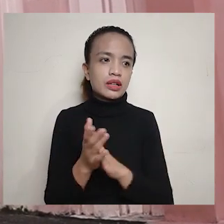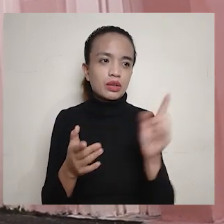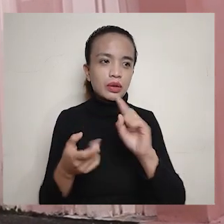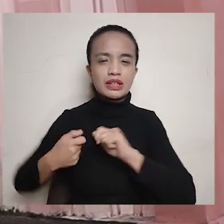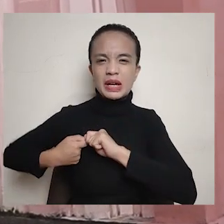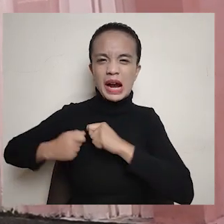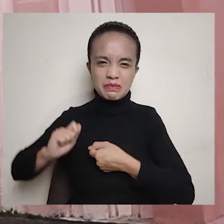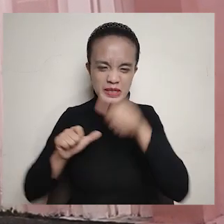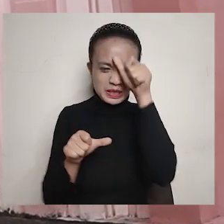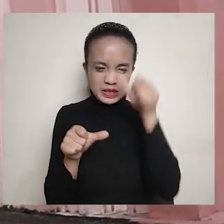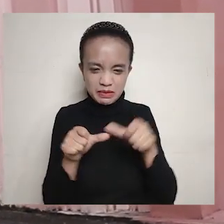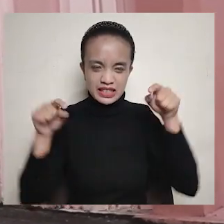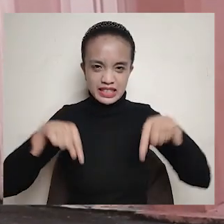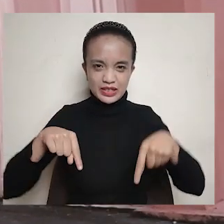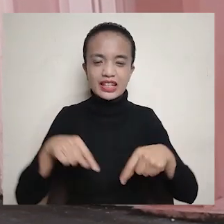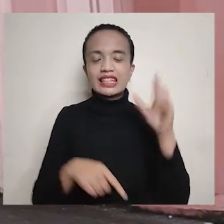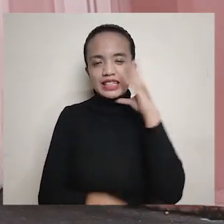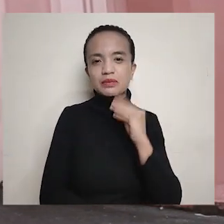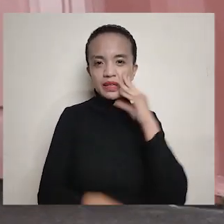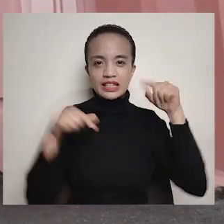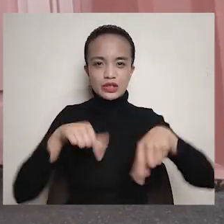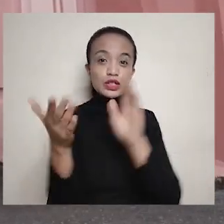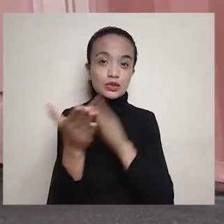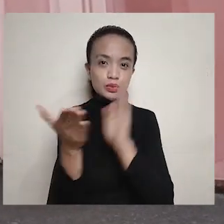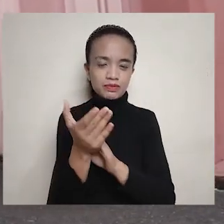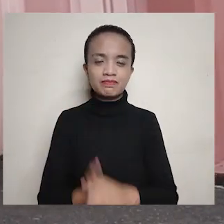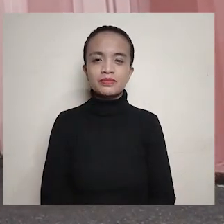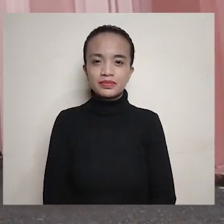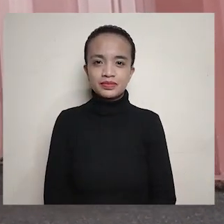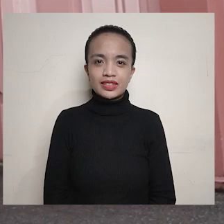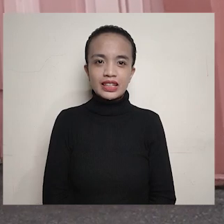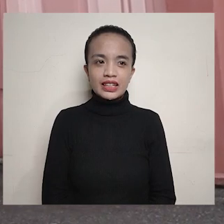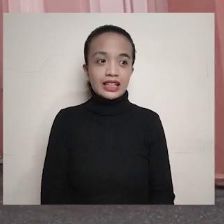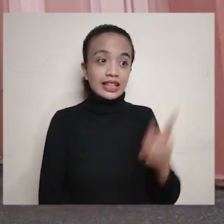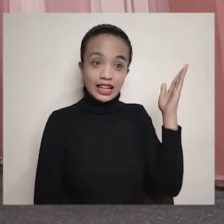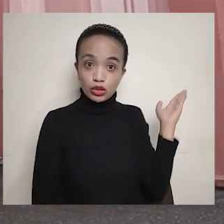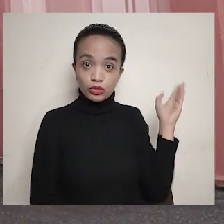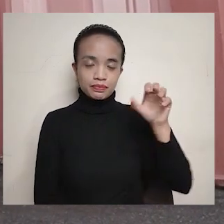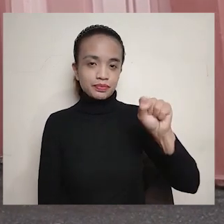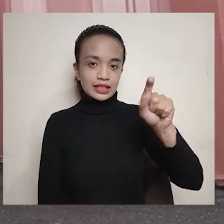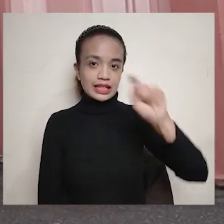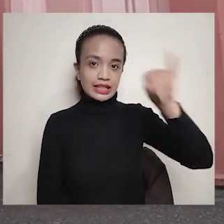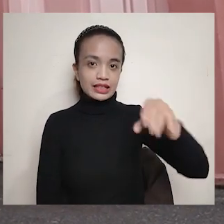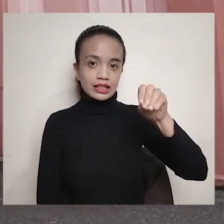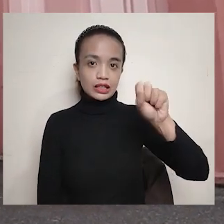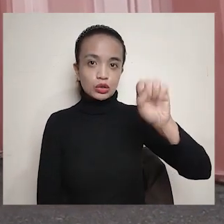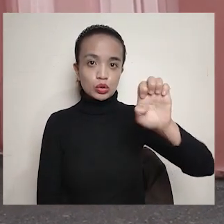in high school na experience ko dito sa St. Joseph School. And this is the St. Joseph